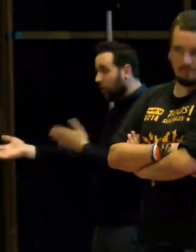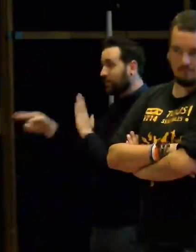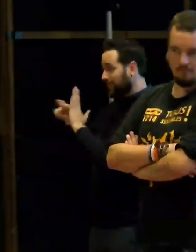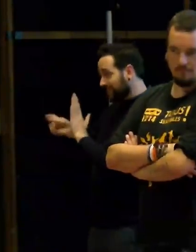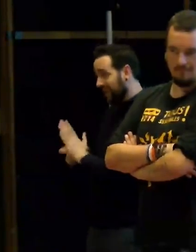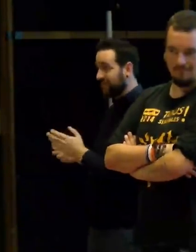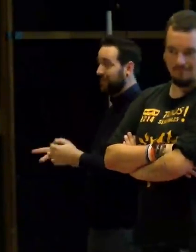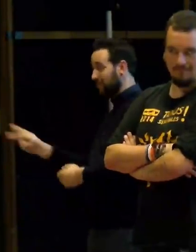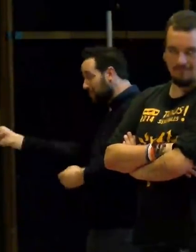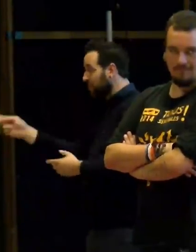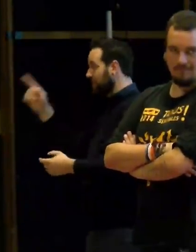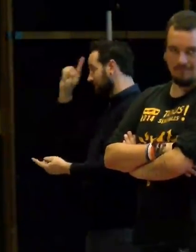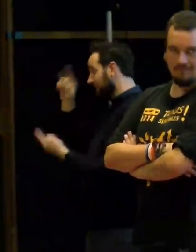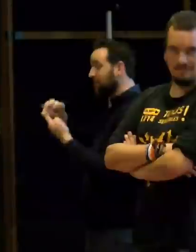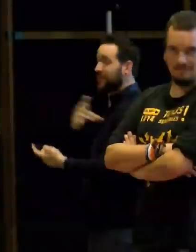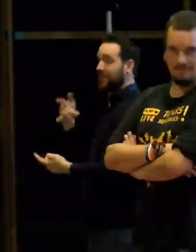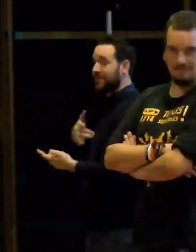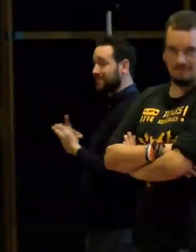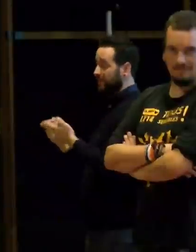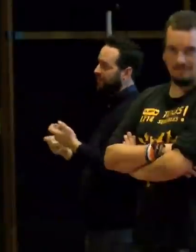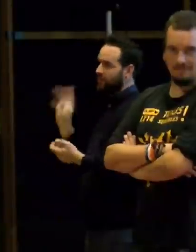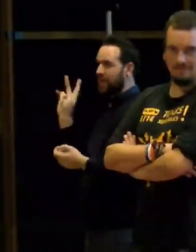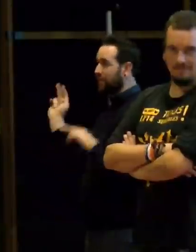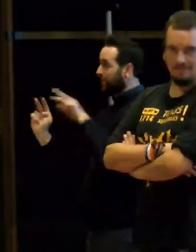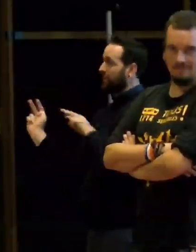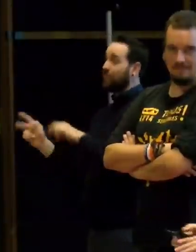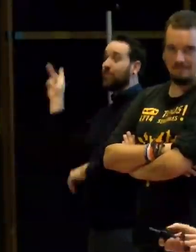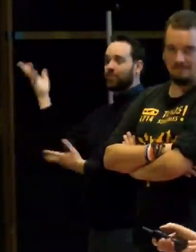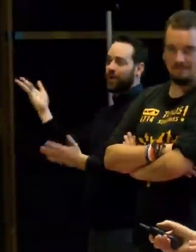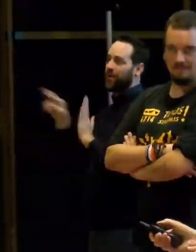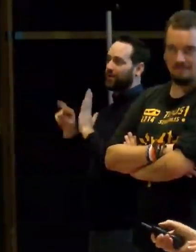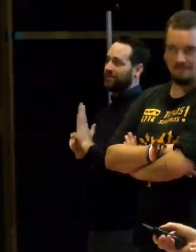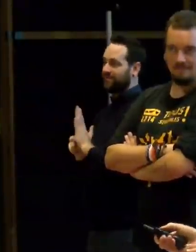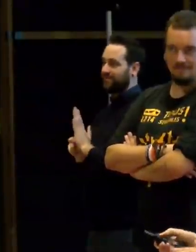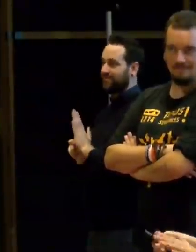les recettes. De quoi parlent les véganes? Mais de bouffe.